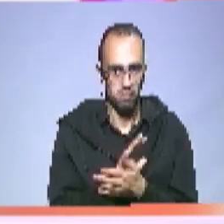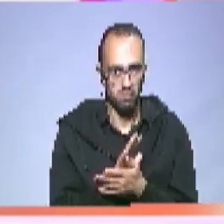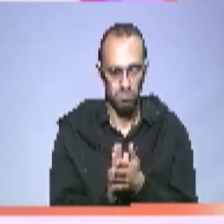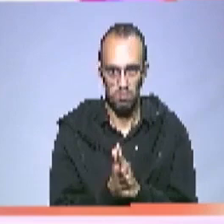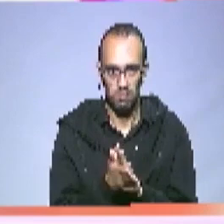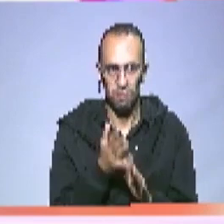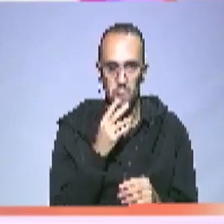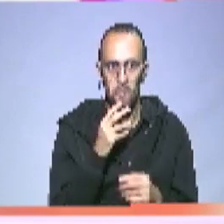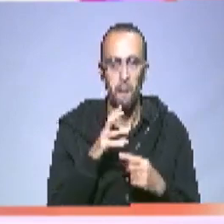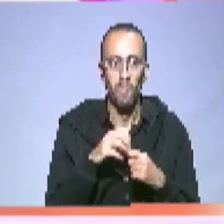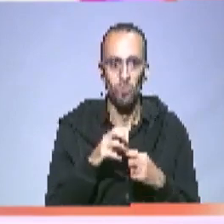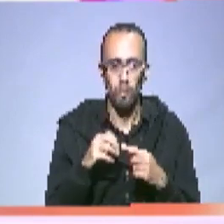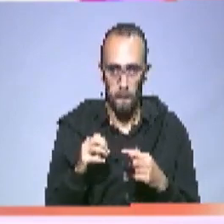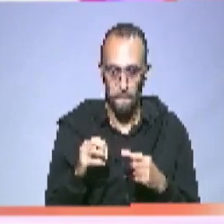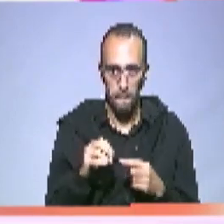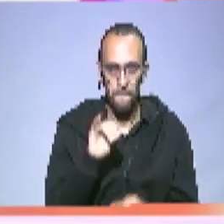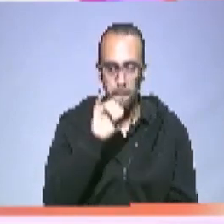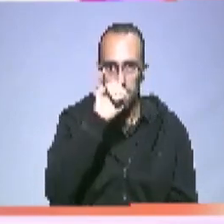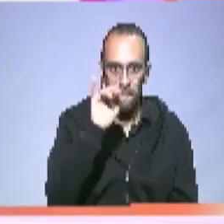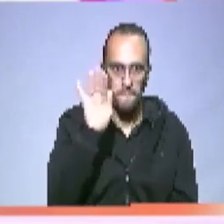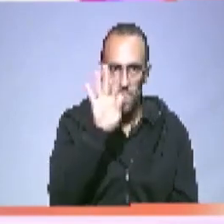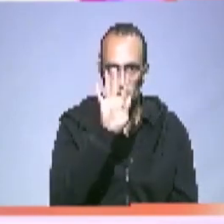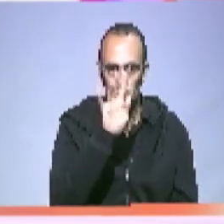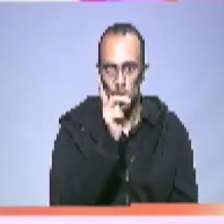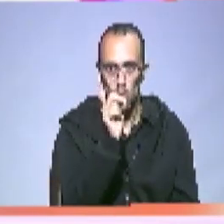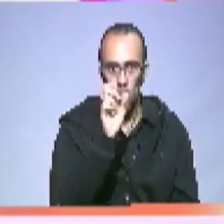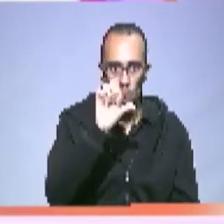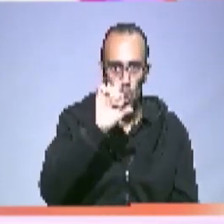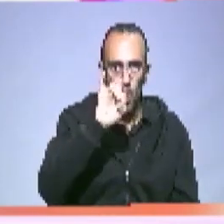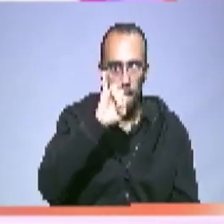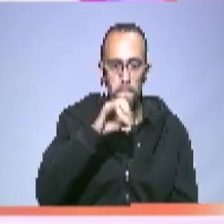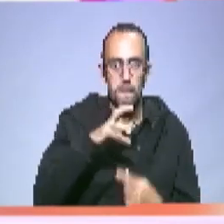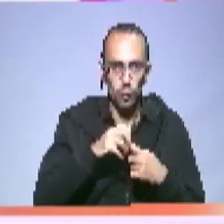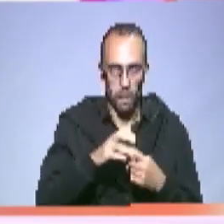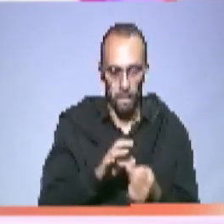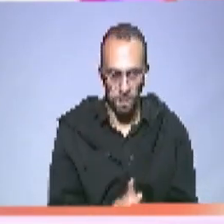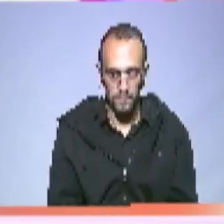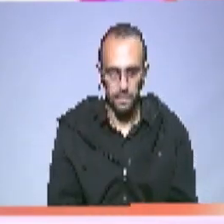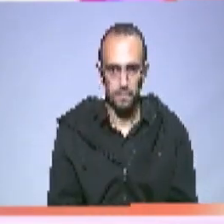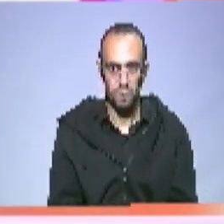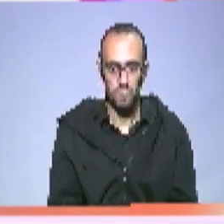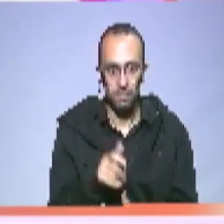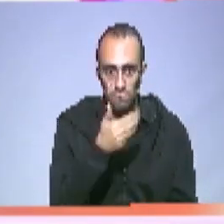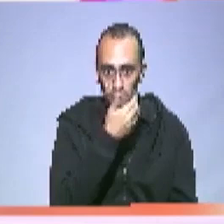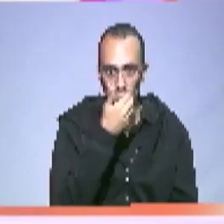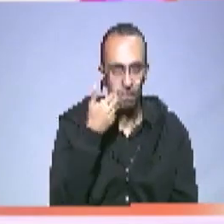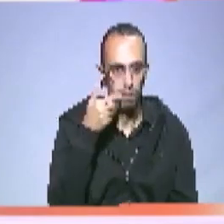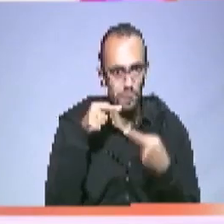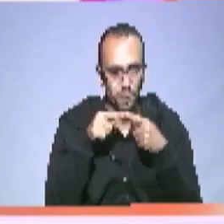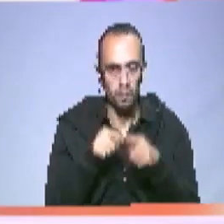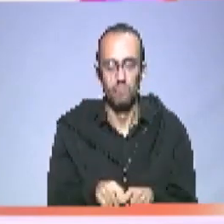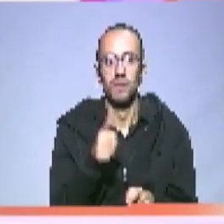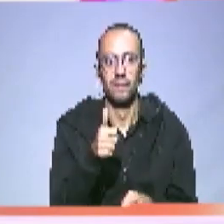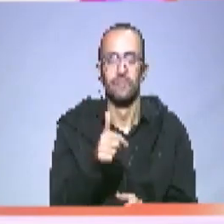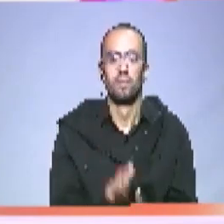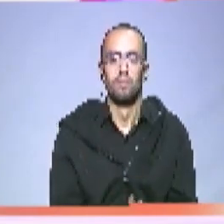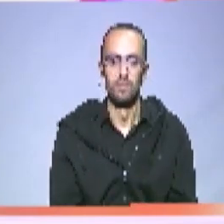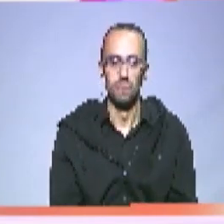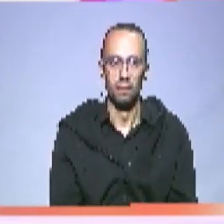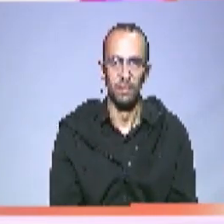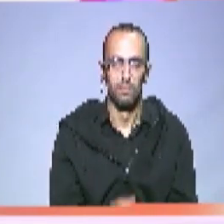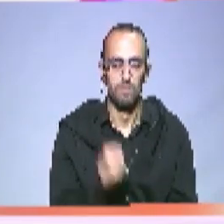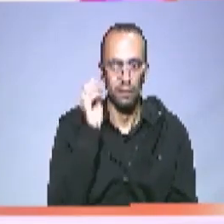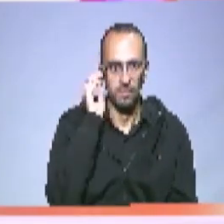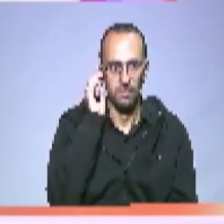اتفقنا، احنا اتفقنا على ايه؟ اتفقنا ان المشروم في الصيام احنا بنشتغل بيه كتير، و و